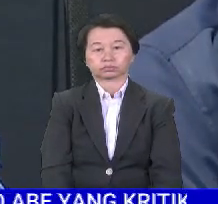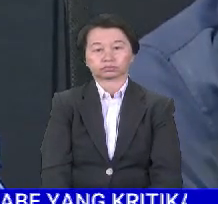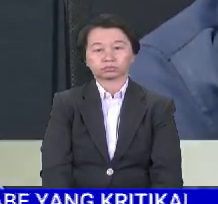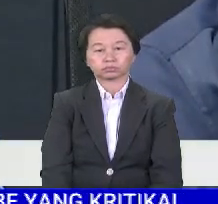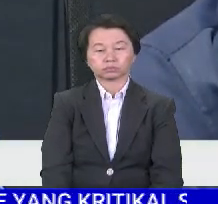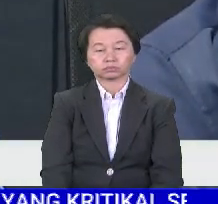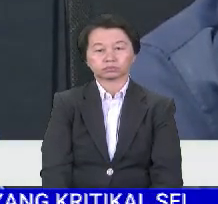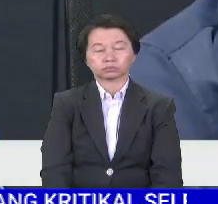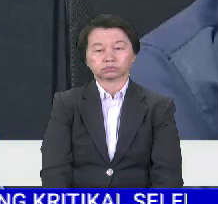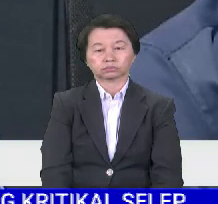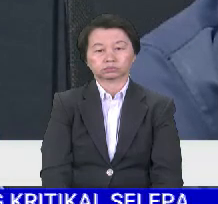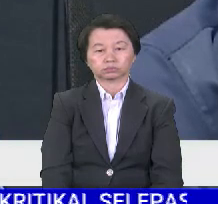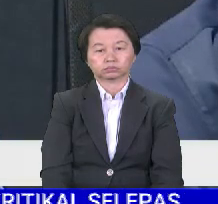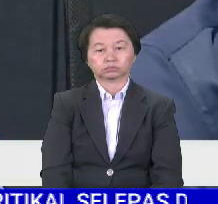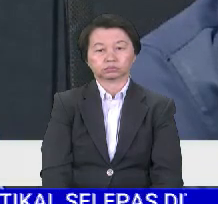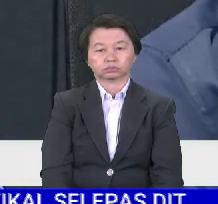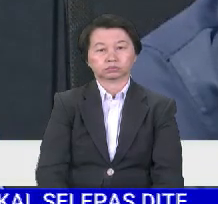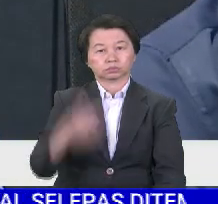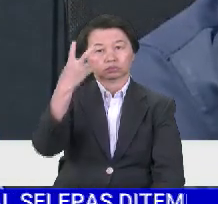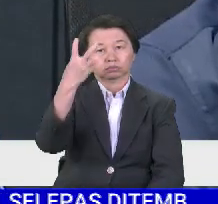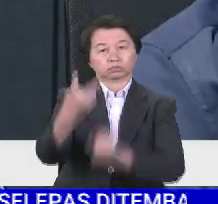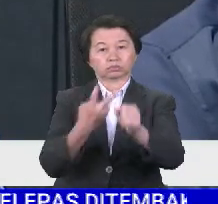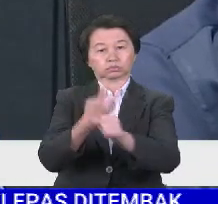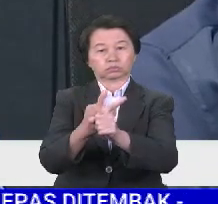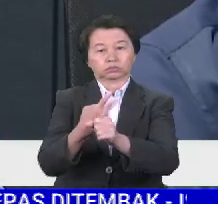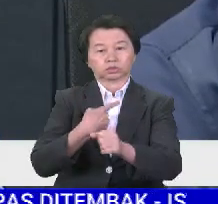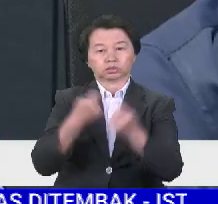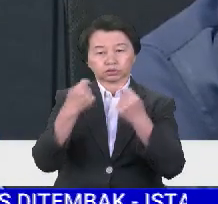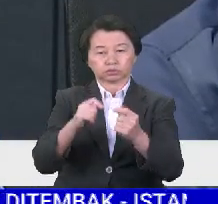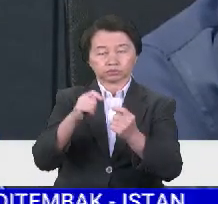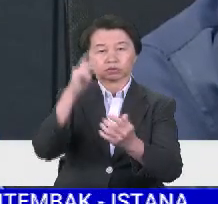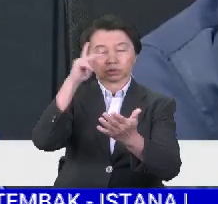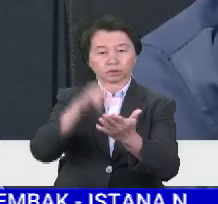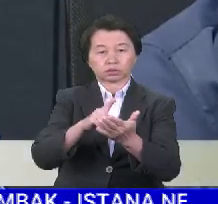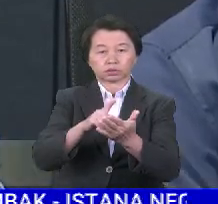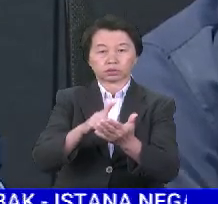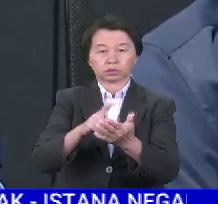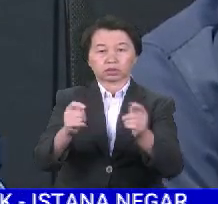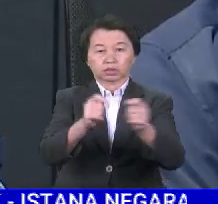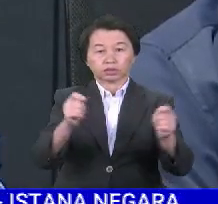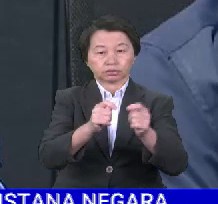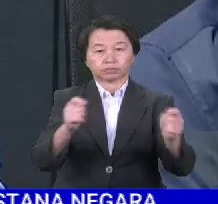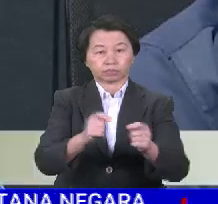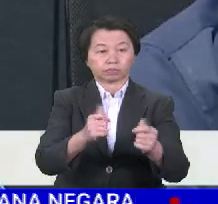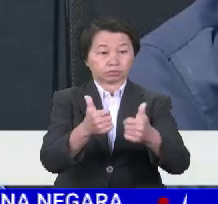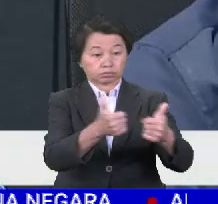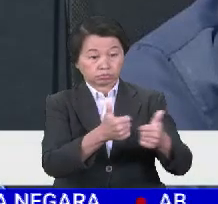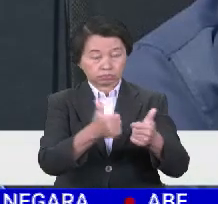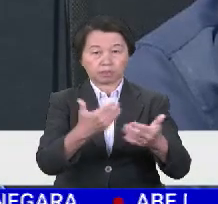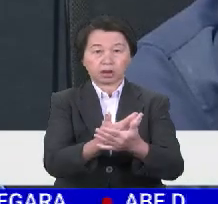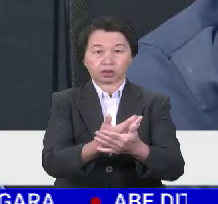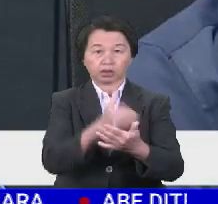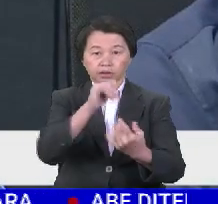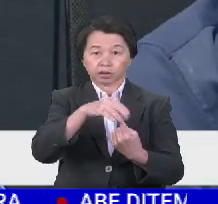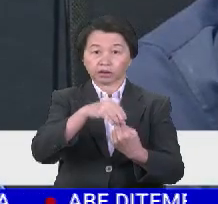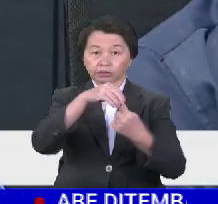Bukan itu sahaja, dalam 2 tahun itu kita cuba mengenal pasti tempat-tempat menarik yang baru, yang